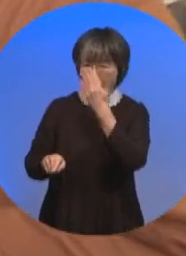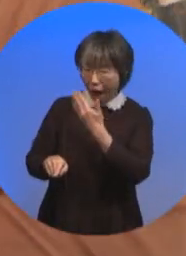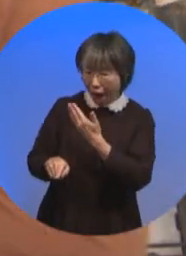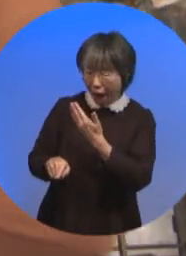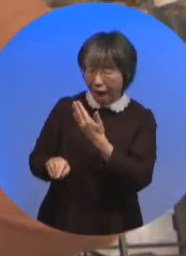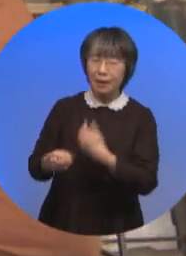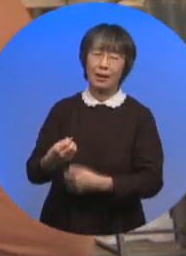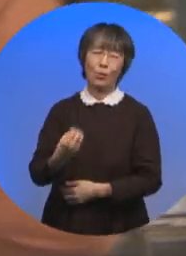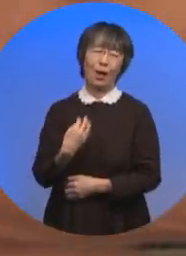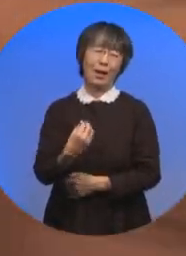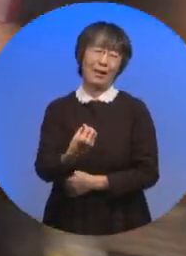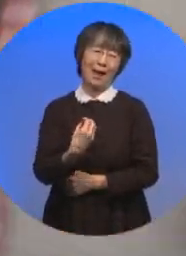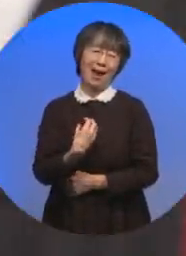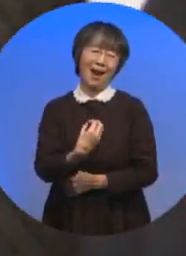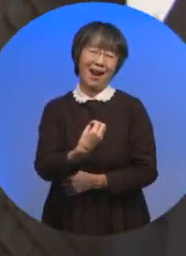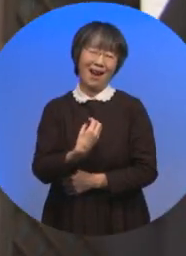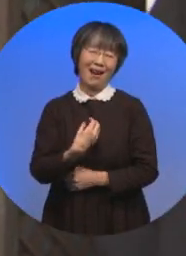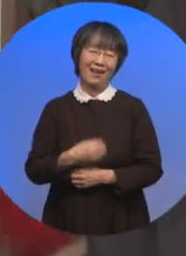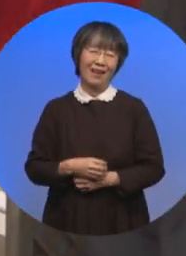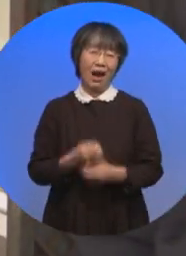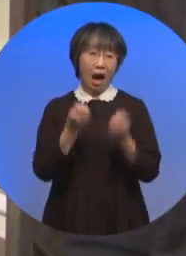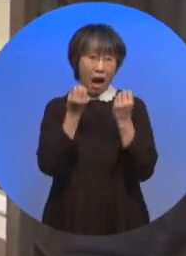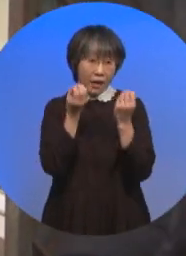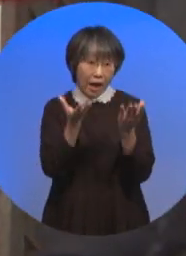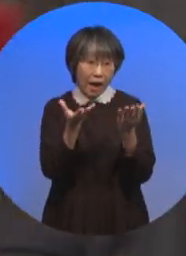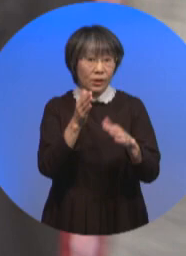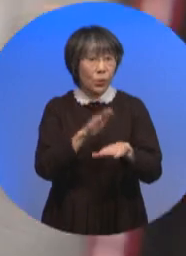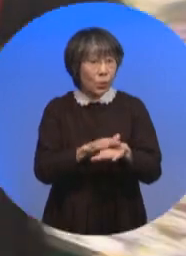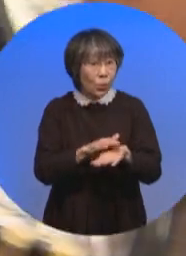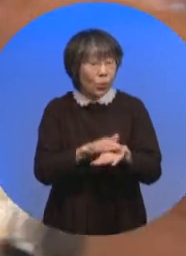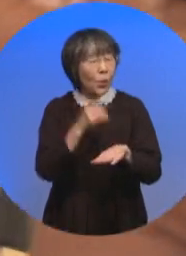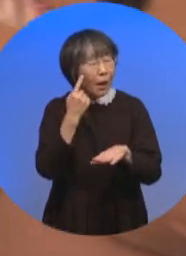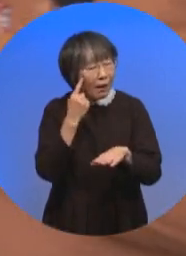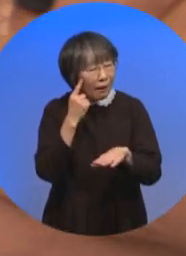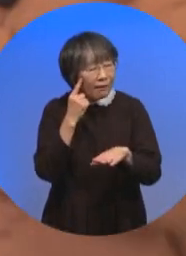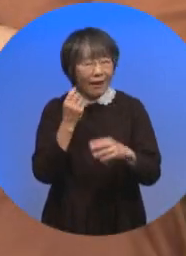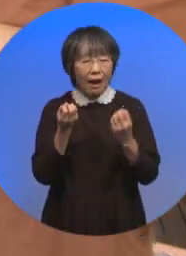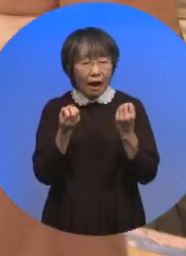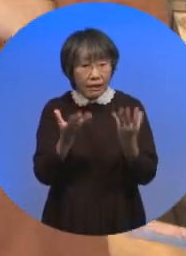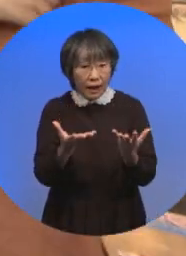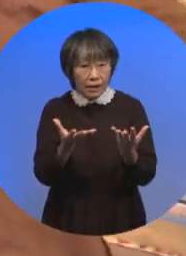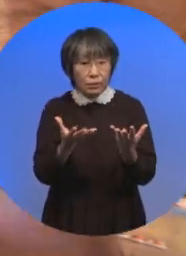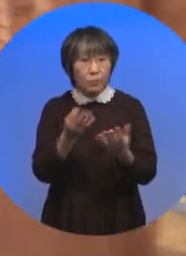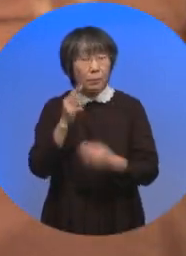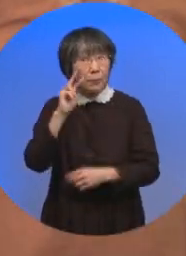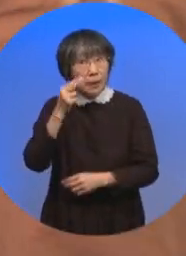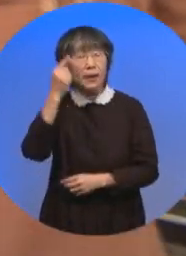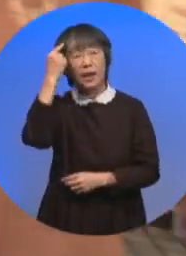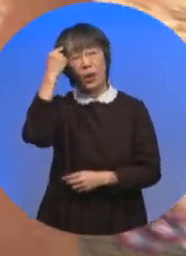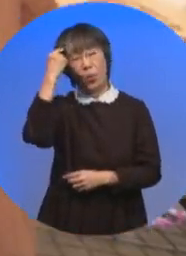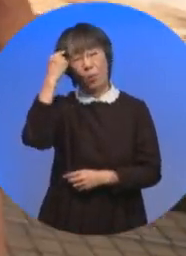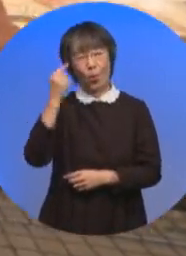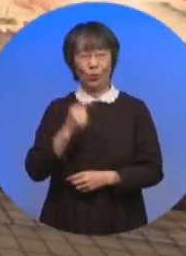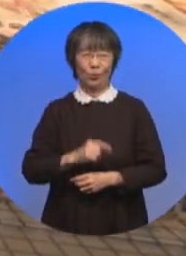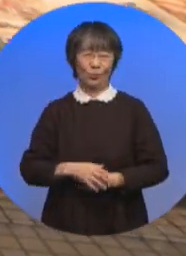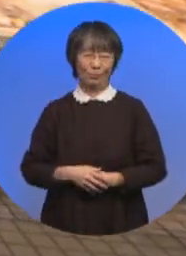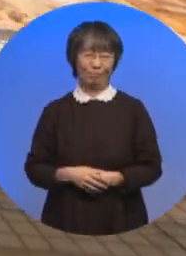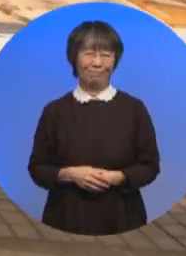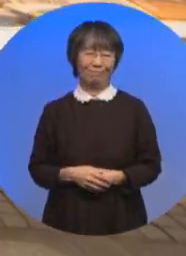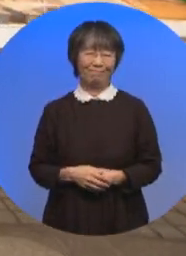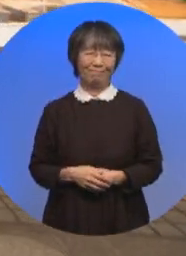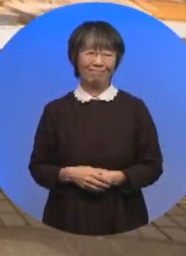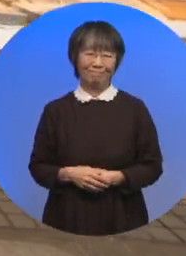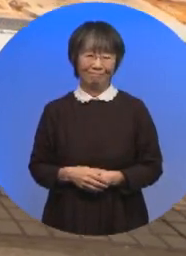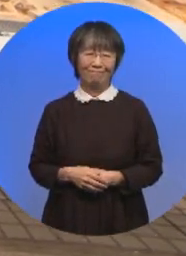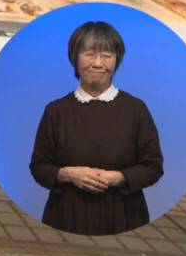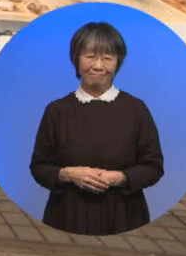人が なんか新しいことせなあかん間違えた新しい そうそうそうあるからな、 う ん、 はいそうです お茶屋さん外国人働くとかあるから そうです そ うです